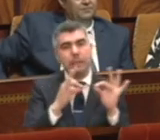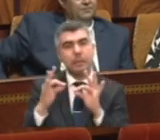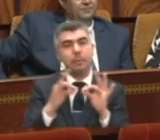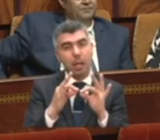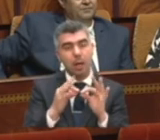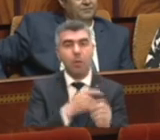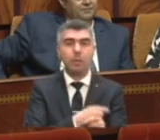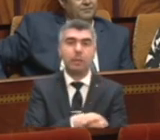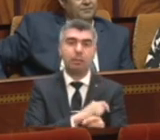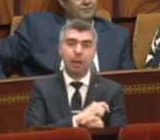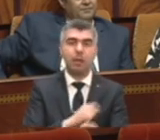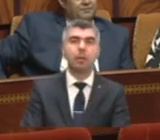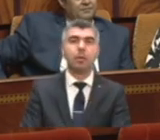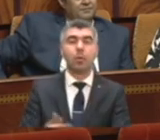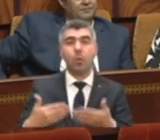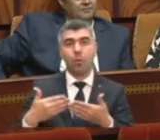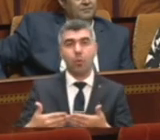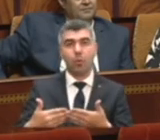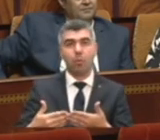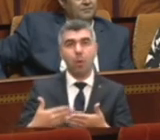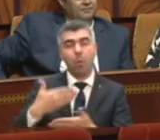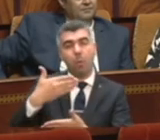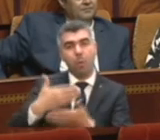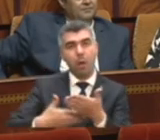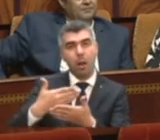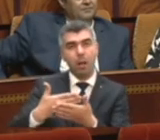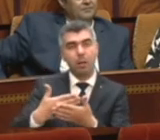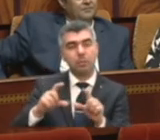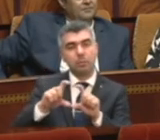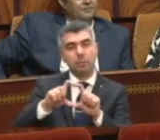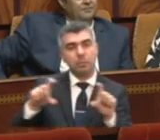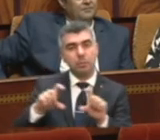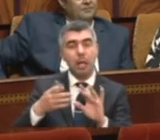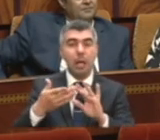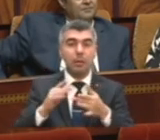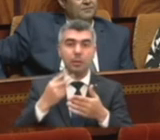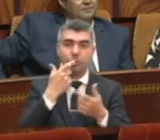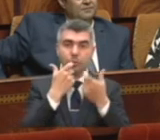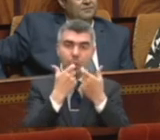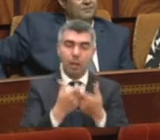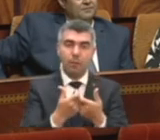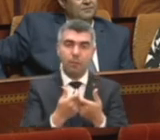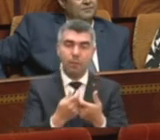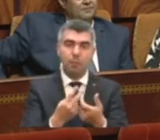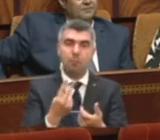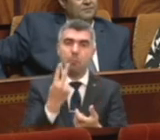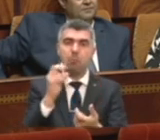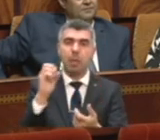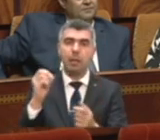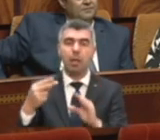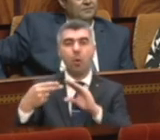الخضراء، اليوم هي التذكرة إلا بغيتي تدخل الانترنت 200 أورو ألي